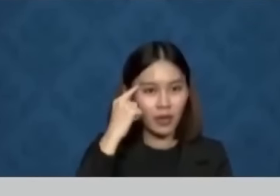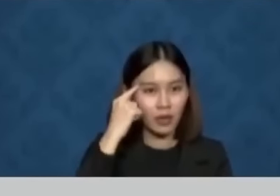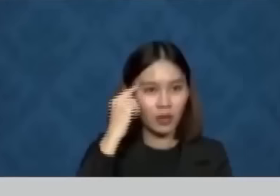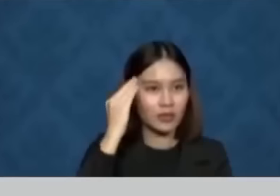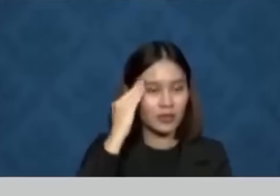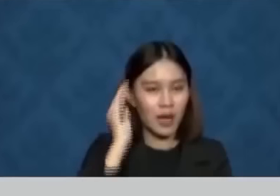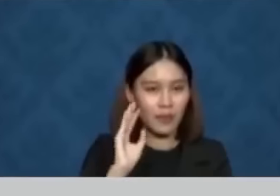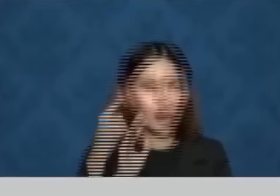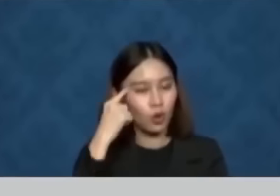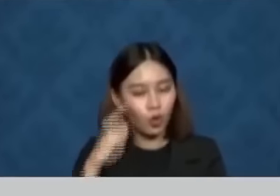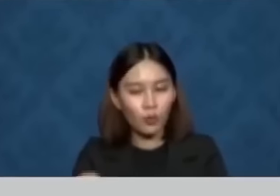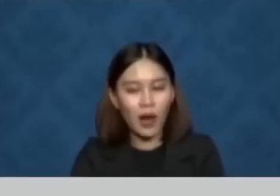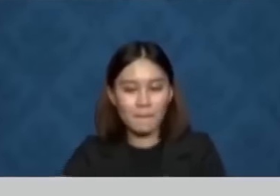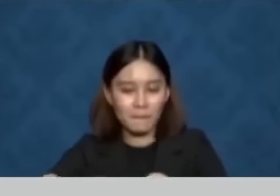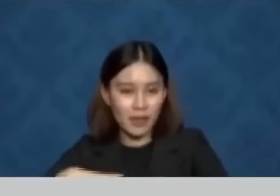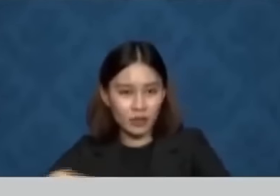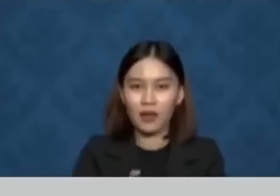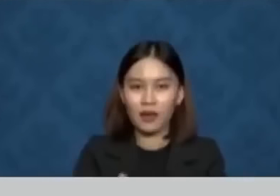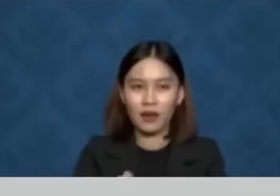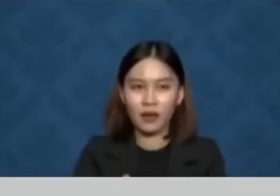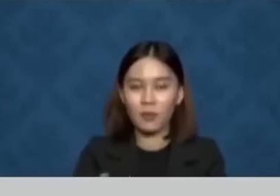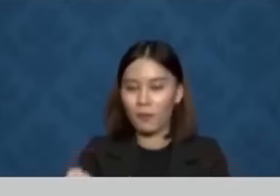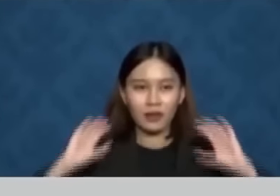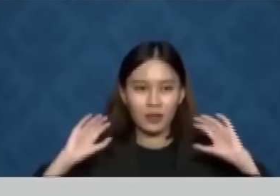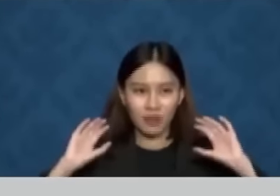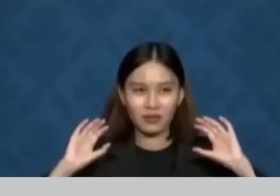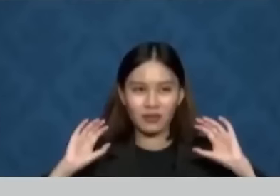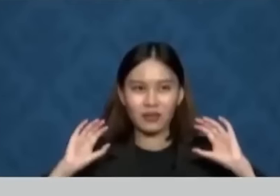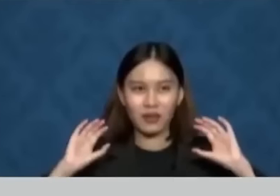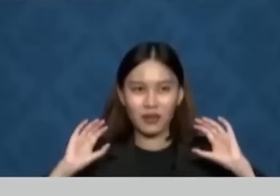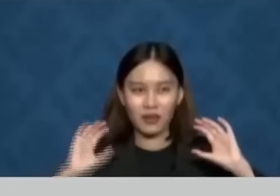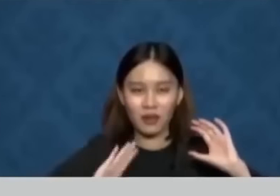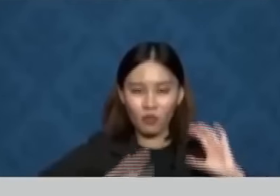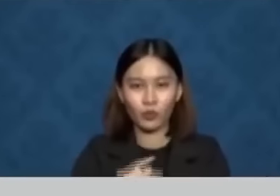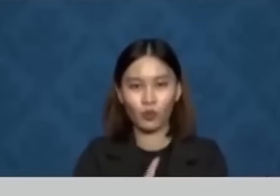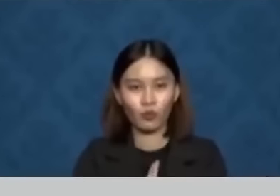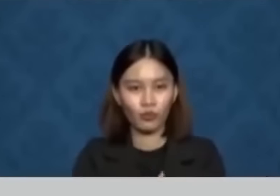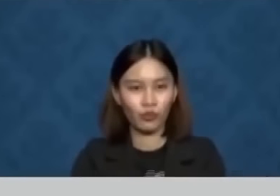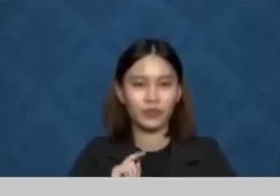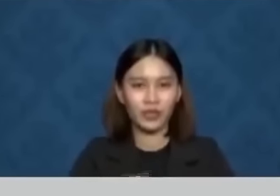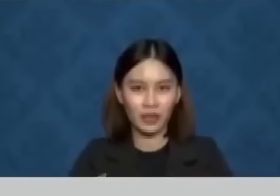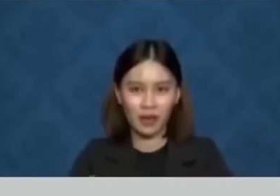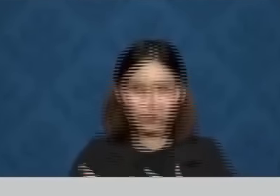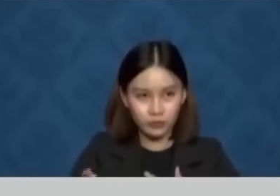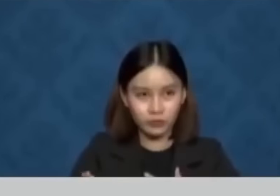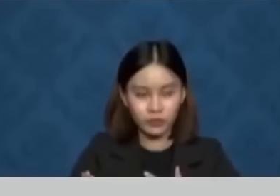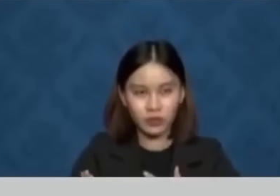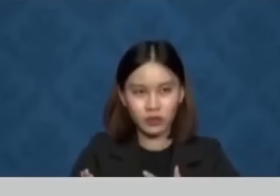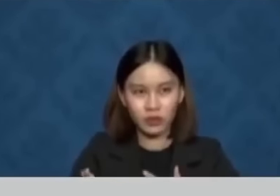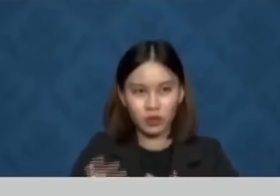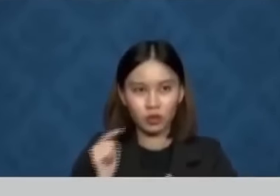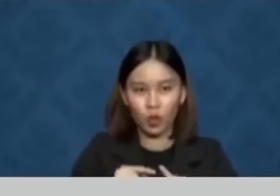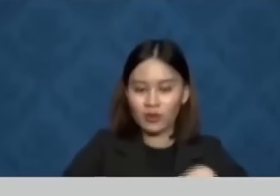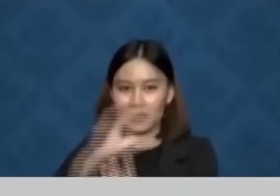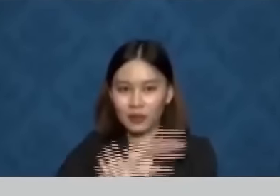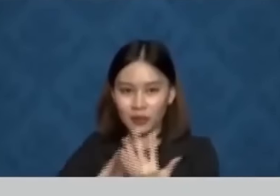องรับรู้เหมือนประชาชนคือรับรู้ตามข่าวรัฐบาลจะฟื้นฟูหลักนิติธรรมและก็จะยกระดับการบริหาร